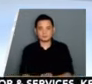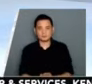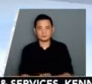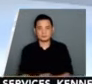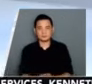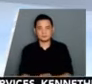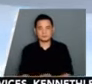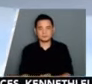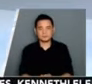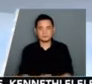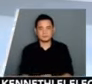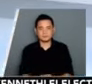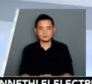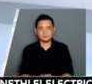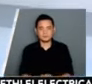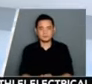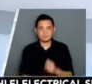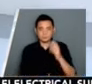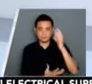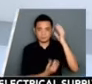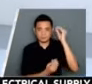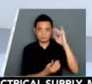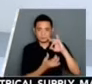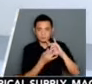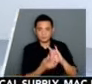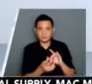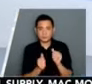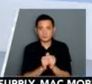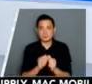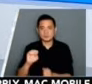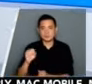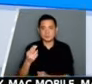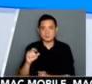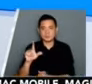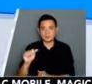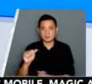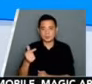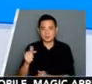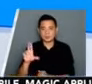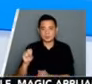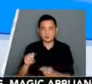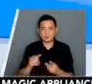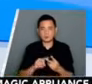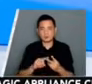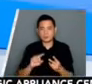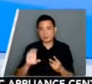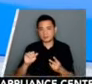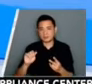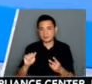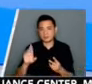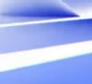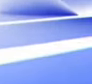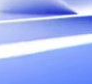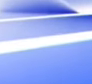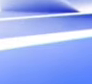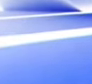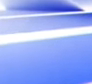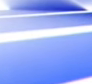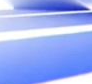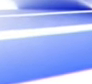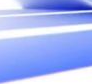Update tayo sa nakatakdang inquest kina Sheila Guo at Cassandra Leong. May ulat on the spot si John Consulta. John?